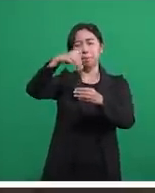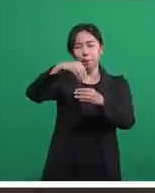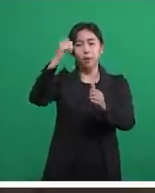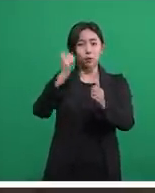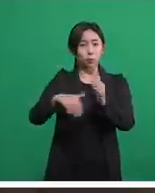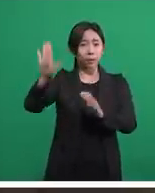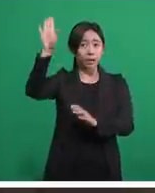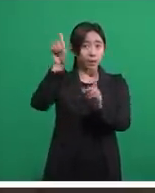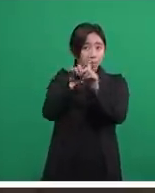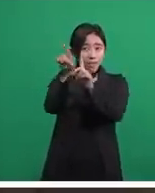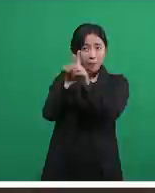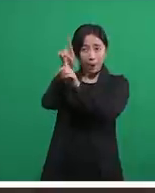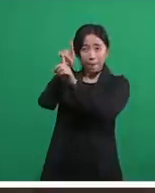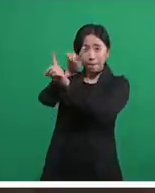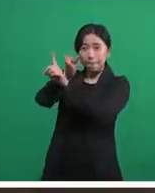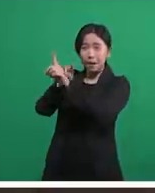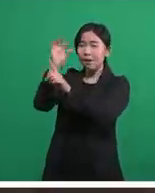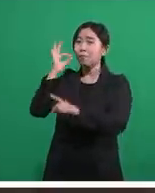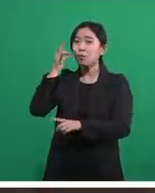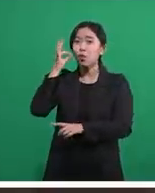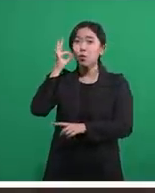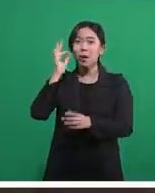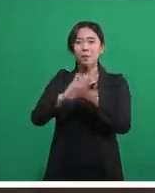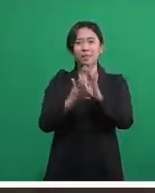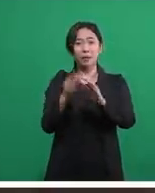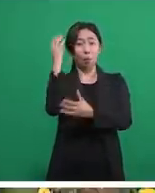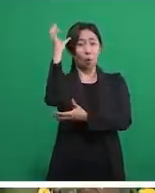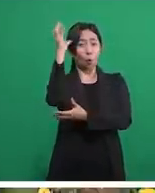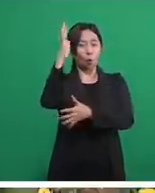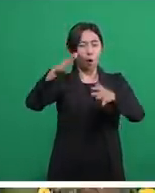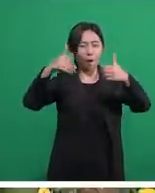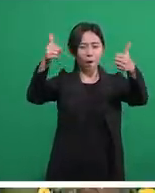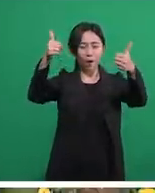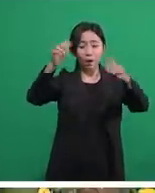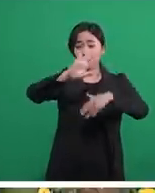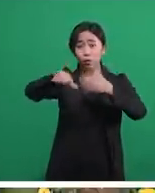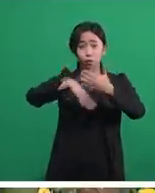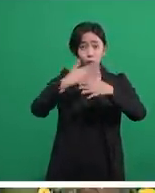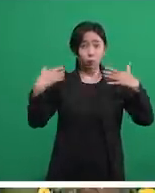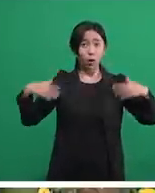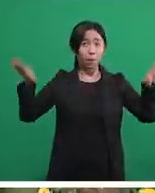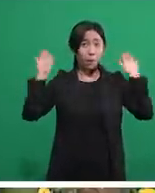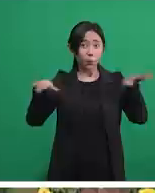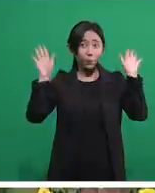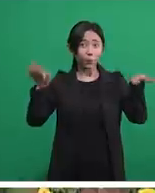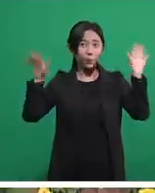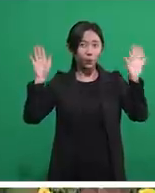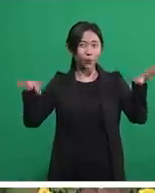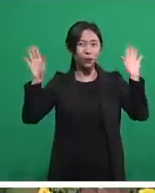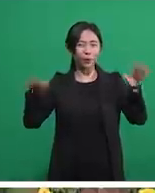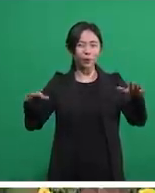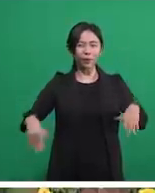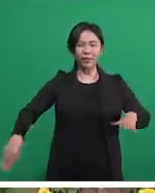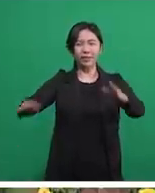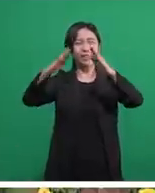ia bercabang-cabang dan berbuah dan menjadi pohon aras yang hebat. Segala macam burung dan yang berbulu bersayap tinggal